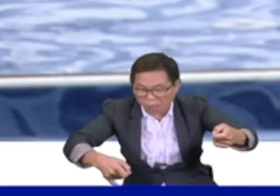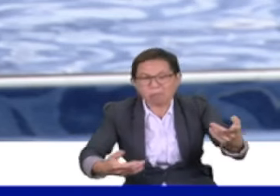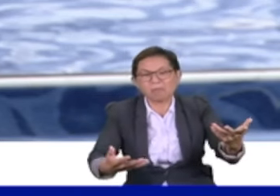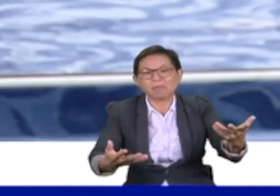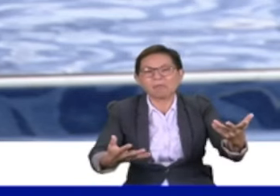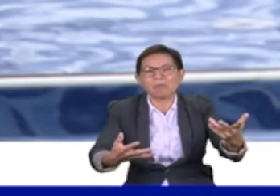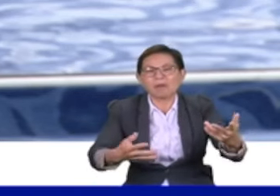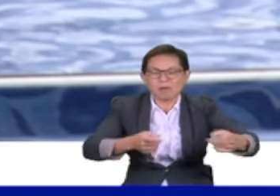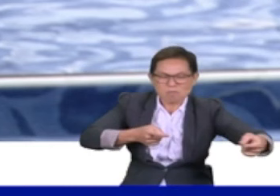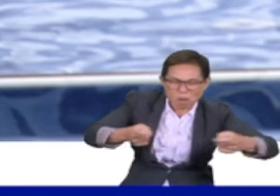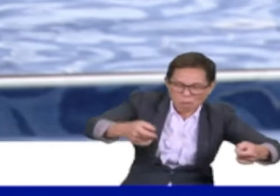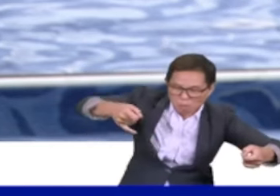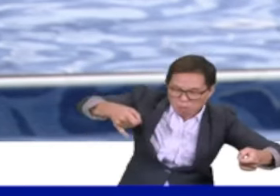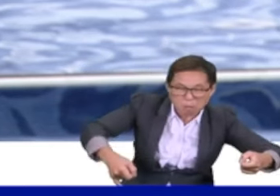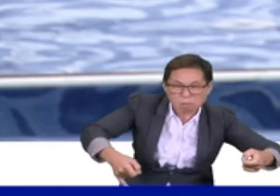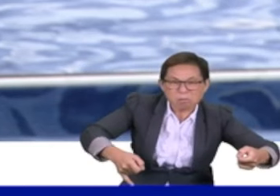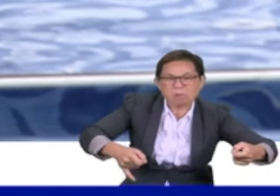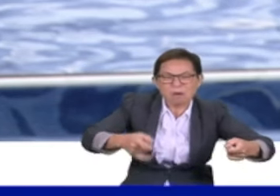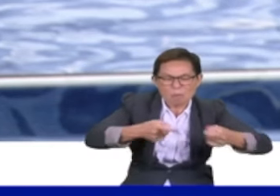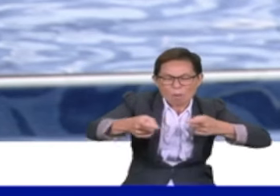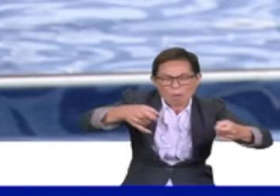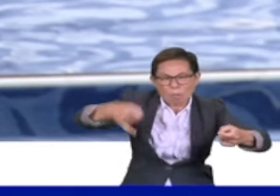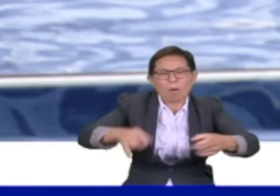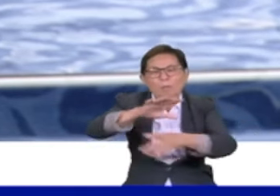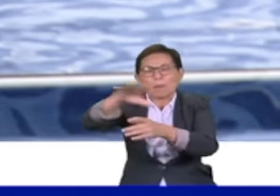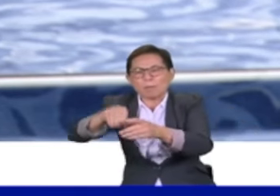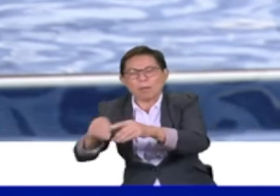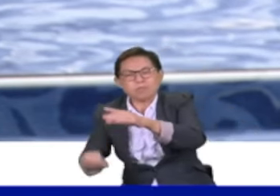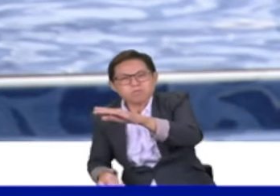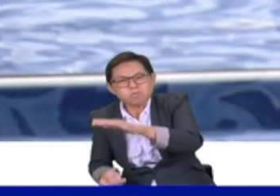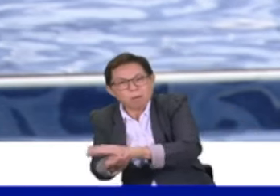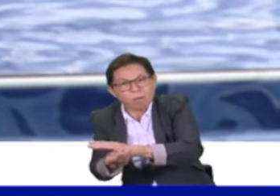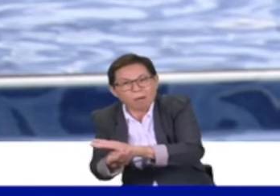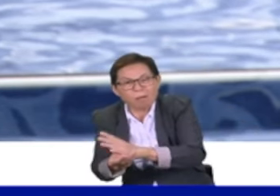tata urus yang juga melibatkan rasuah.